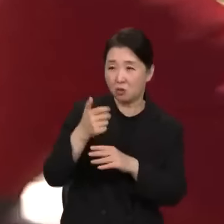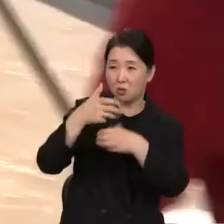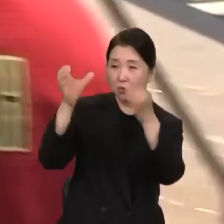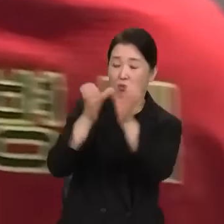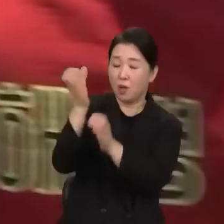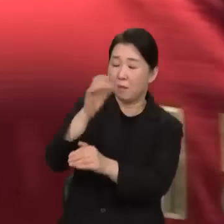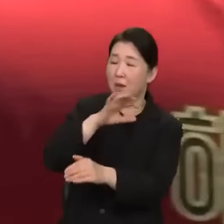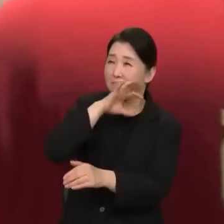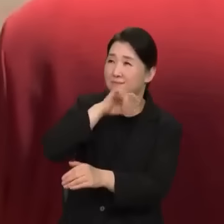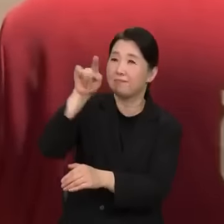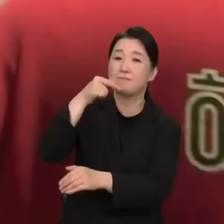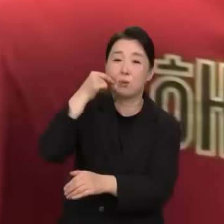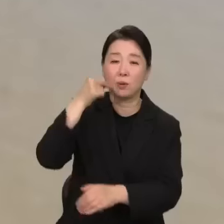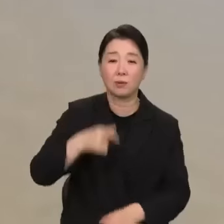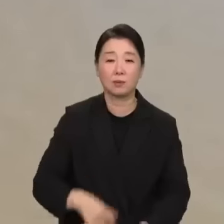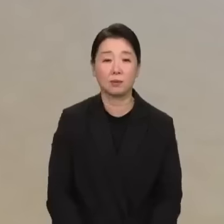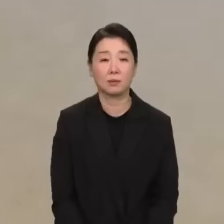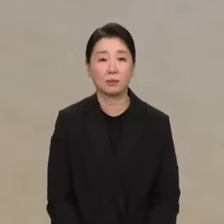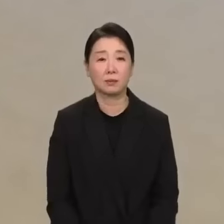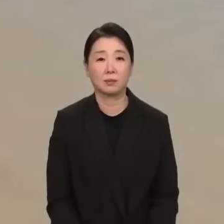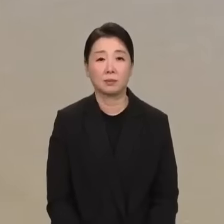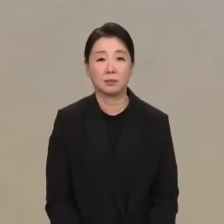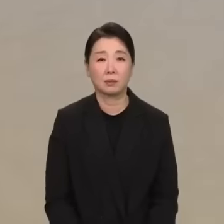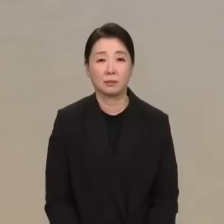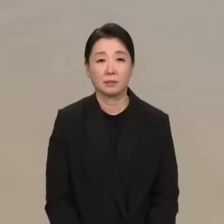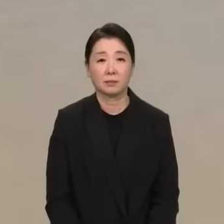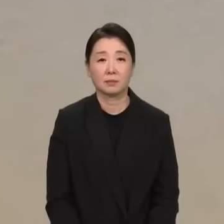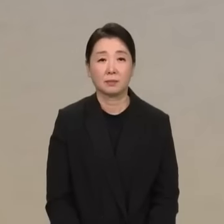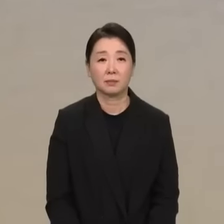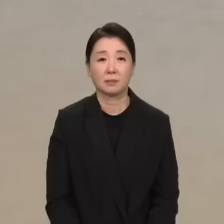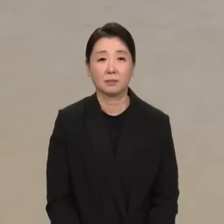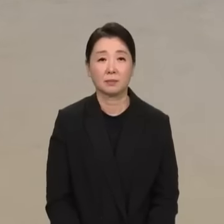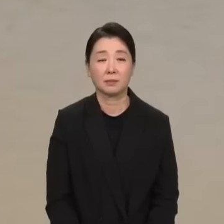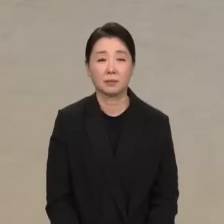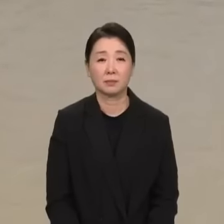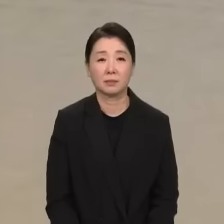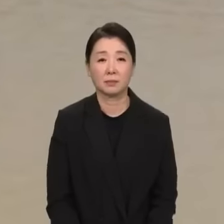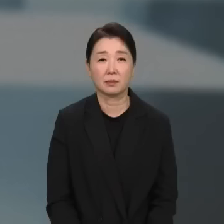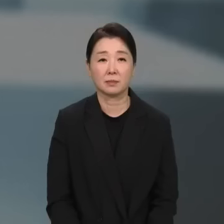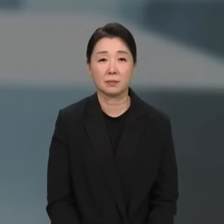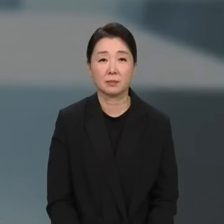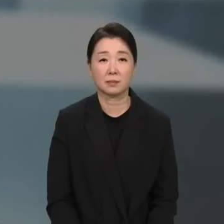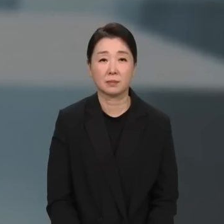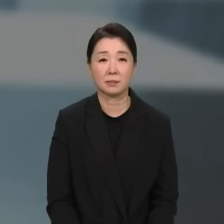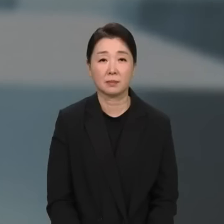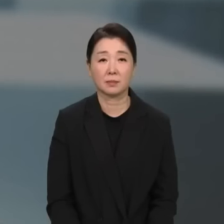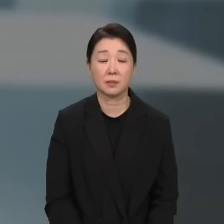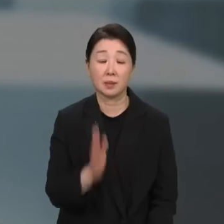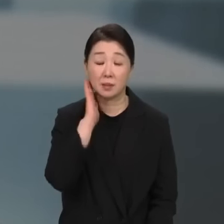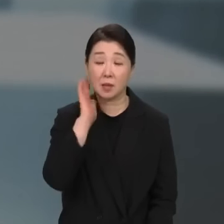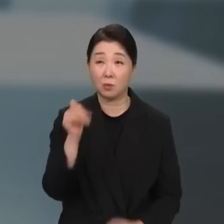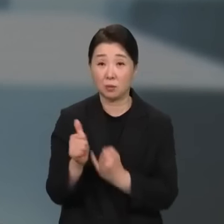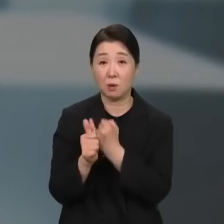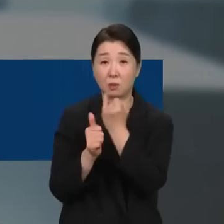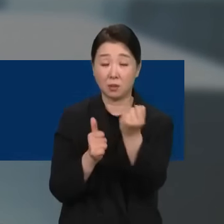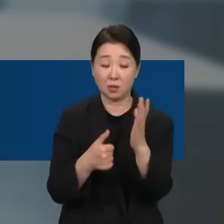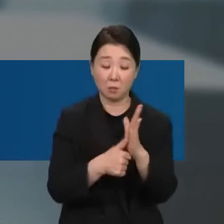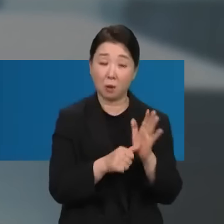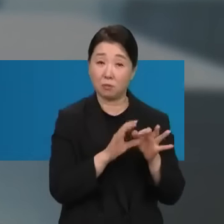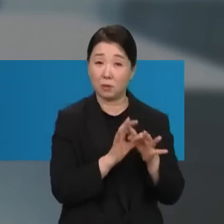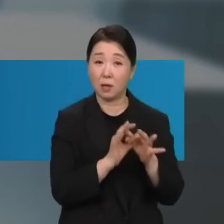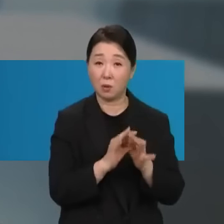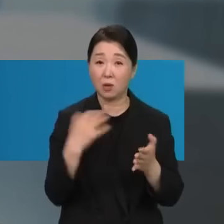못했다는 의미로 보여집니다. JTBC 유선입니다. 김건희 여사는